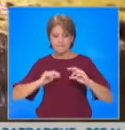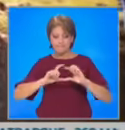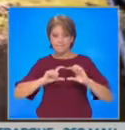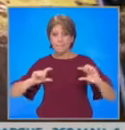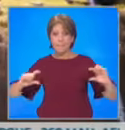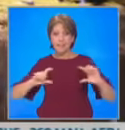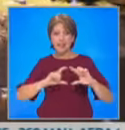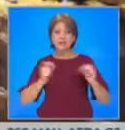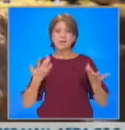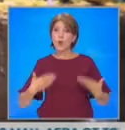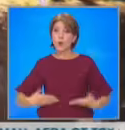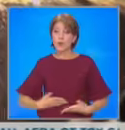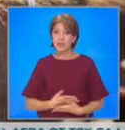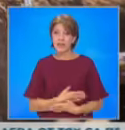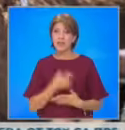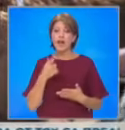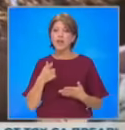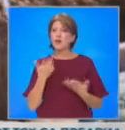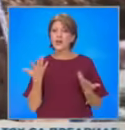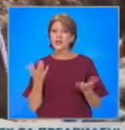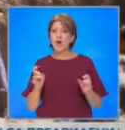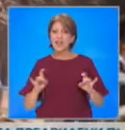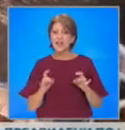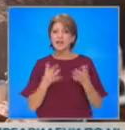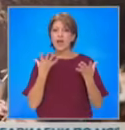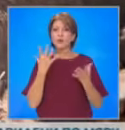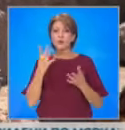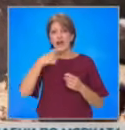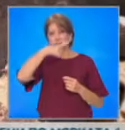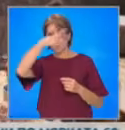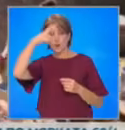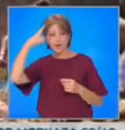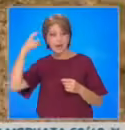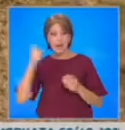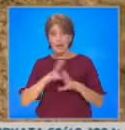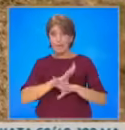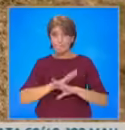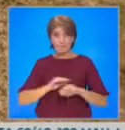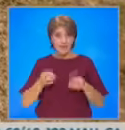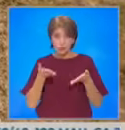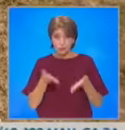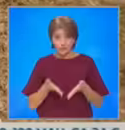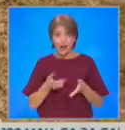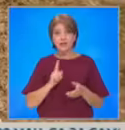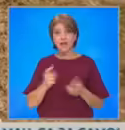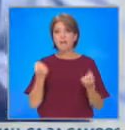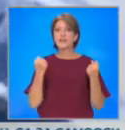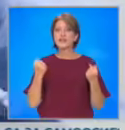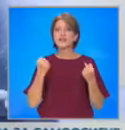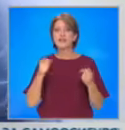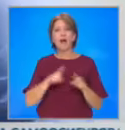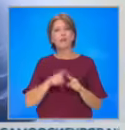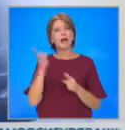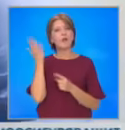интересен, защото бележи началото на специализацията на труда, без която сега щяхме да си живеем като първите земеделци.